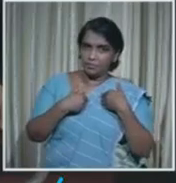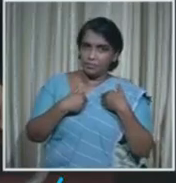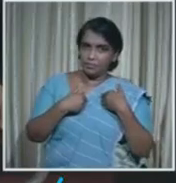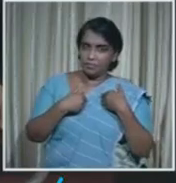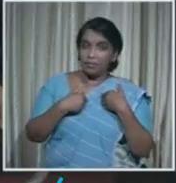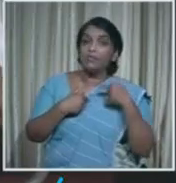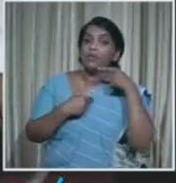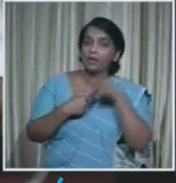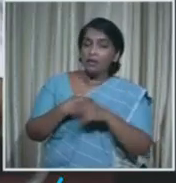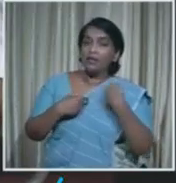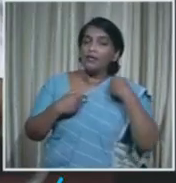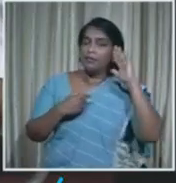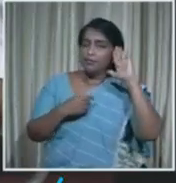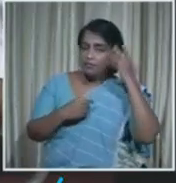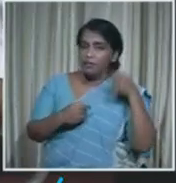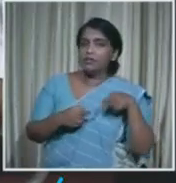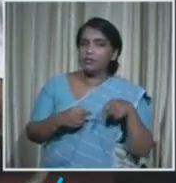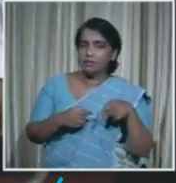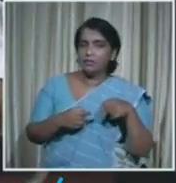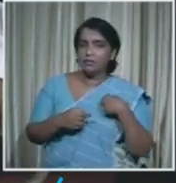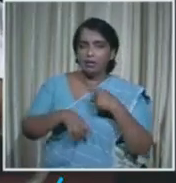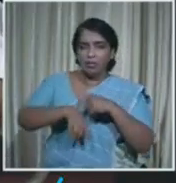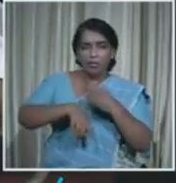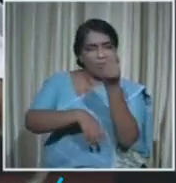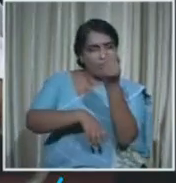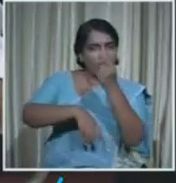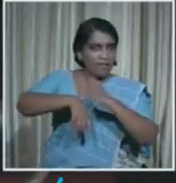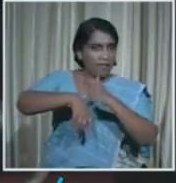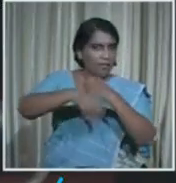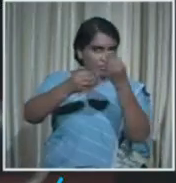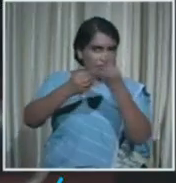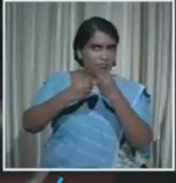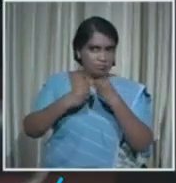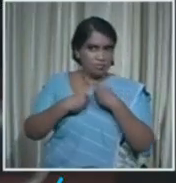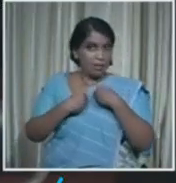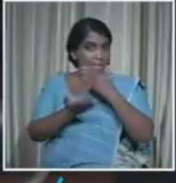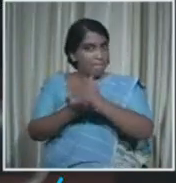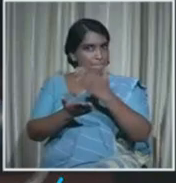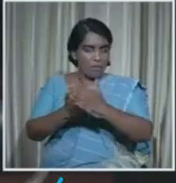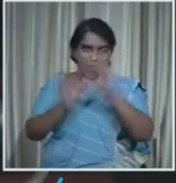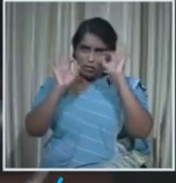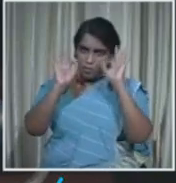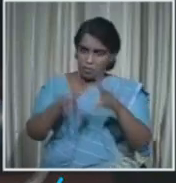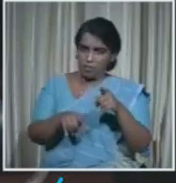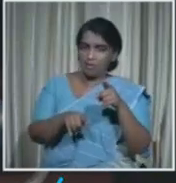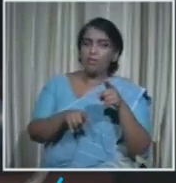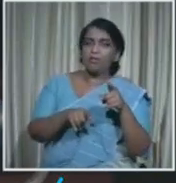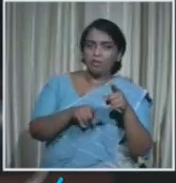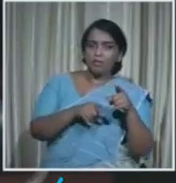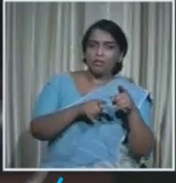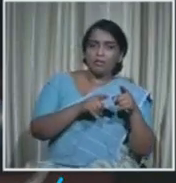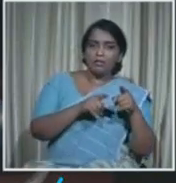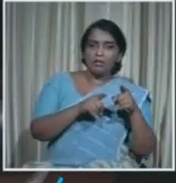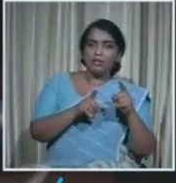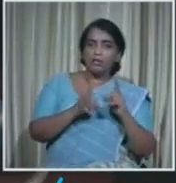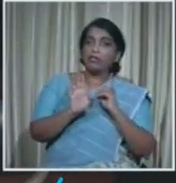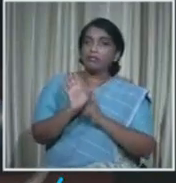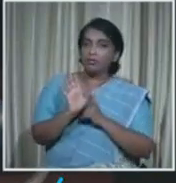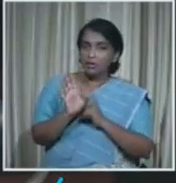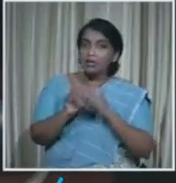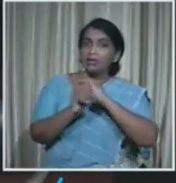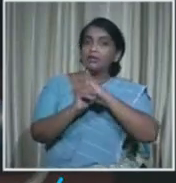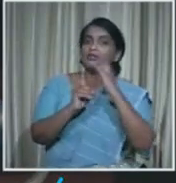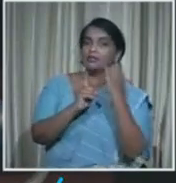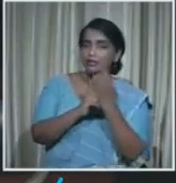ඒ නිසා විශේෂයෙන්ම මට පුංචි කාලයක් ලබා දෙන්න බාධාවකින් තොරව මොකද අපේ සුපුරුදු සංස්කෘතිය